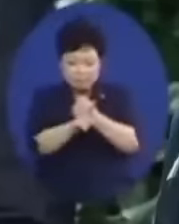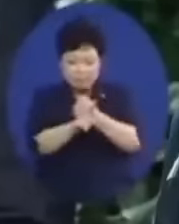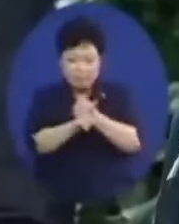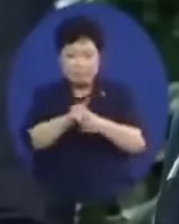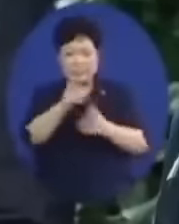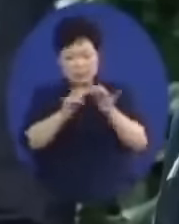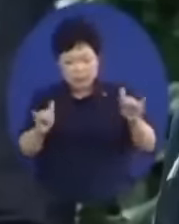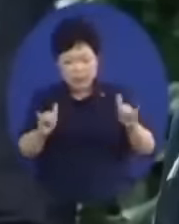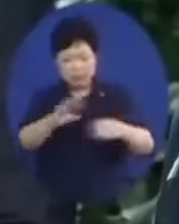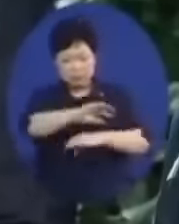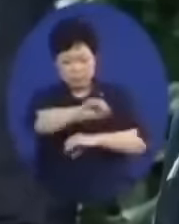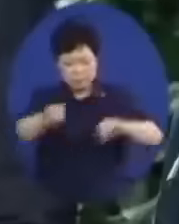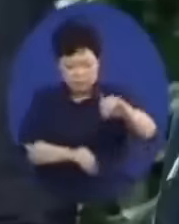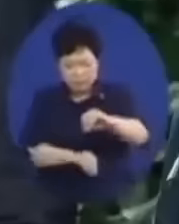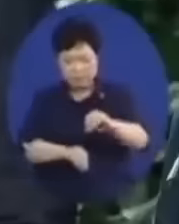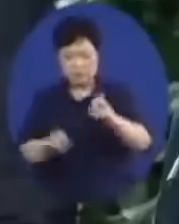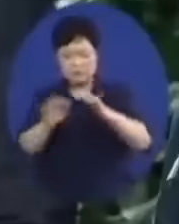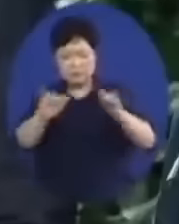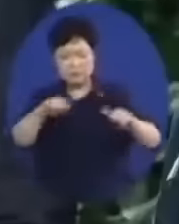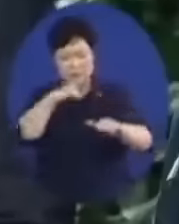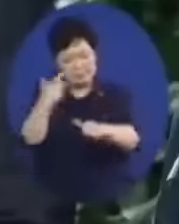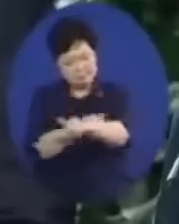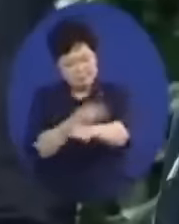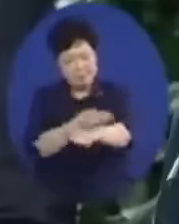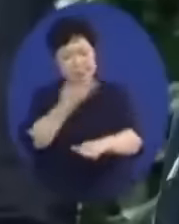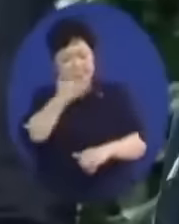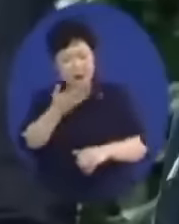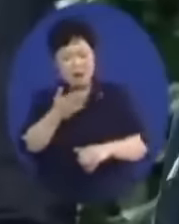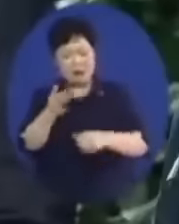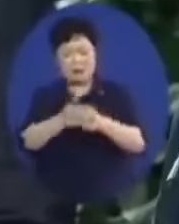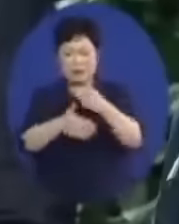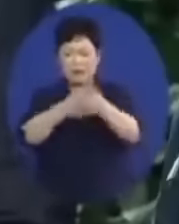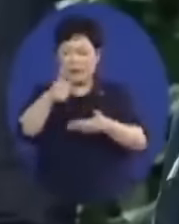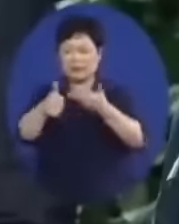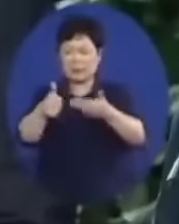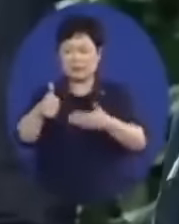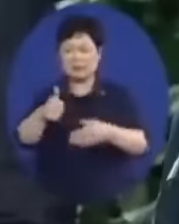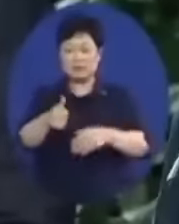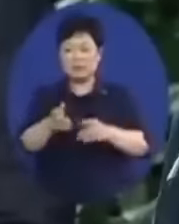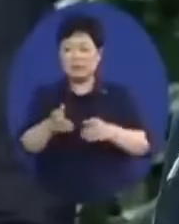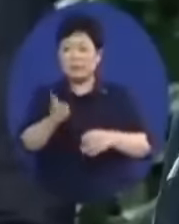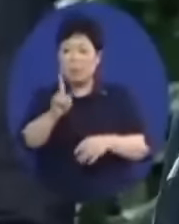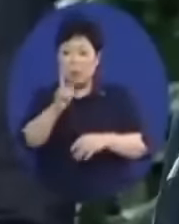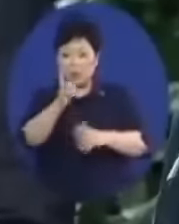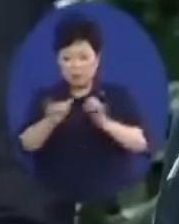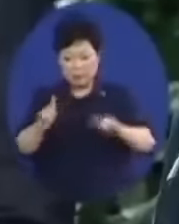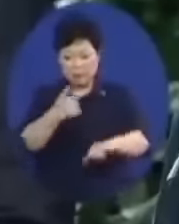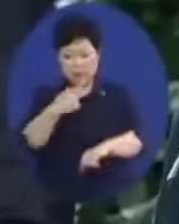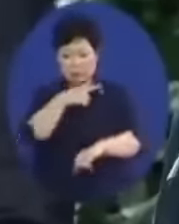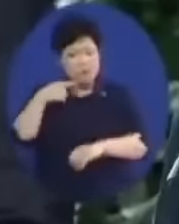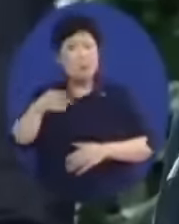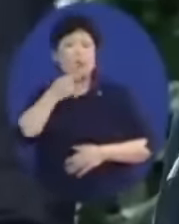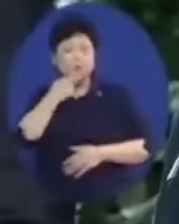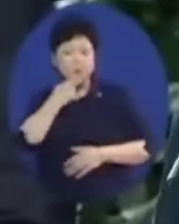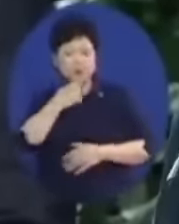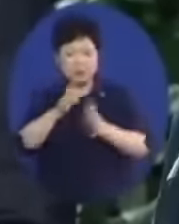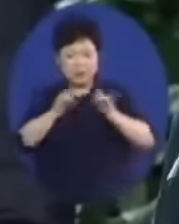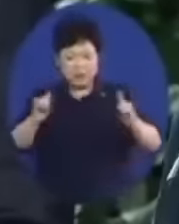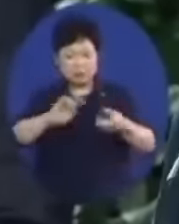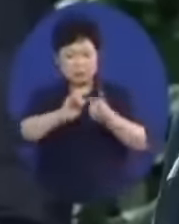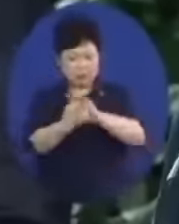되어야 사람의 피를 수혈해 줄 수 있기 때문에 하나님은 사람의 피를 갖고 있지 않습니다. 사람으로